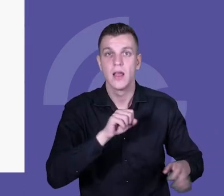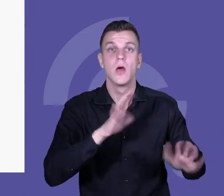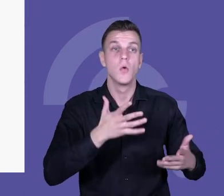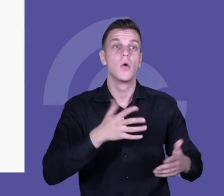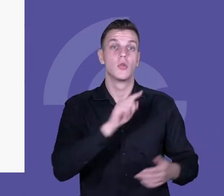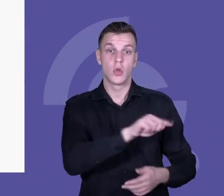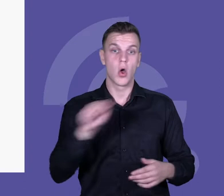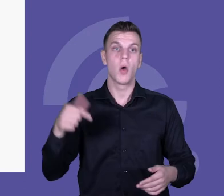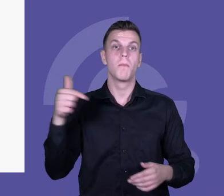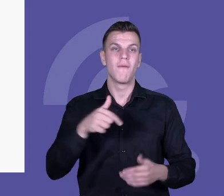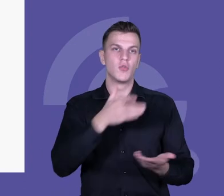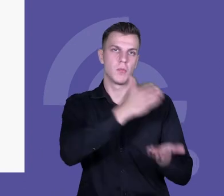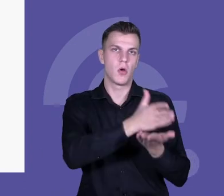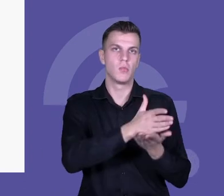pomagać.